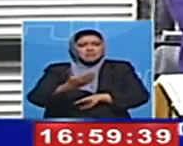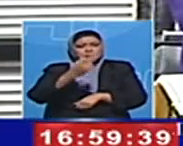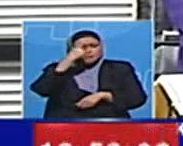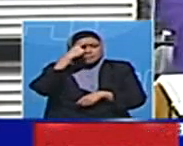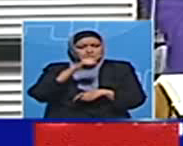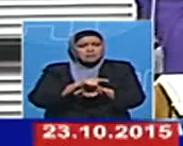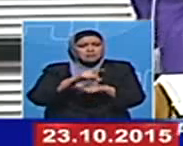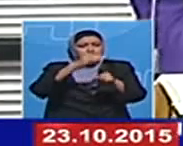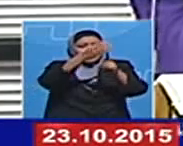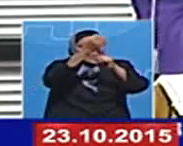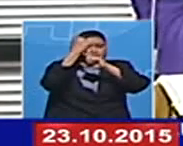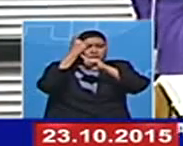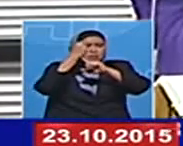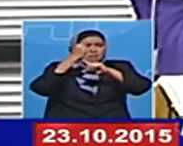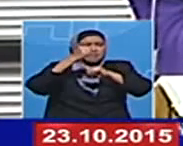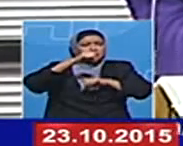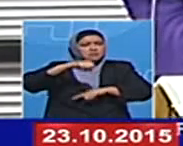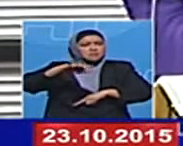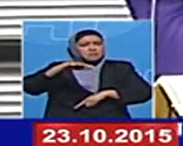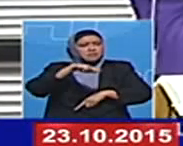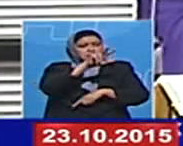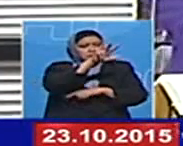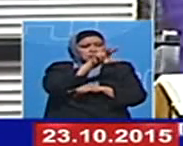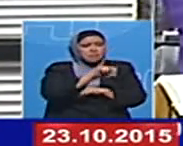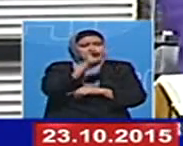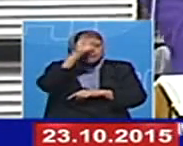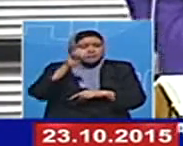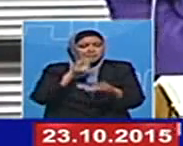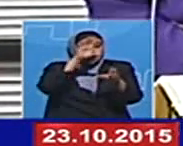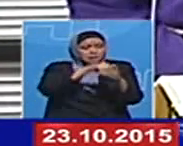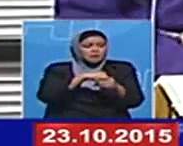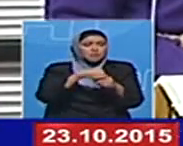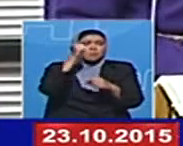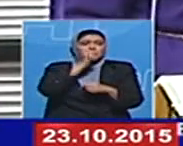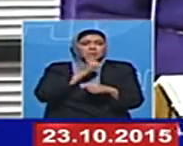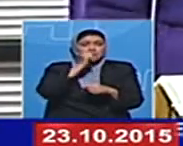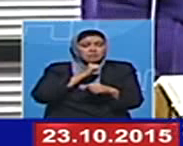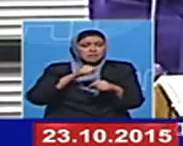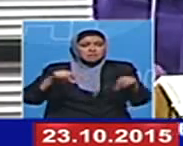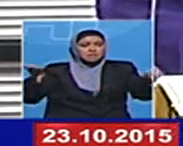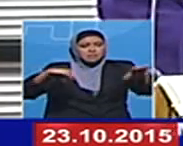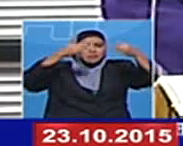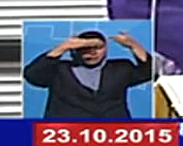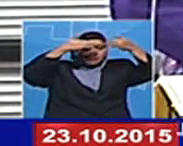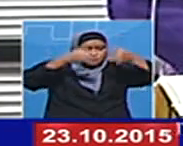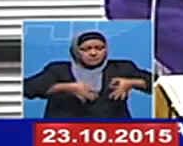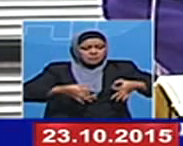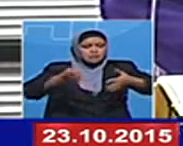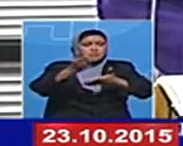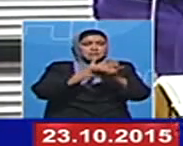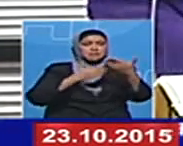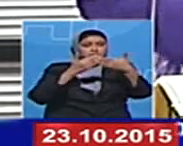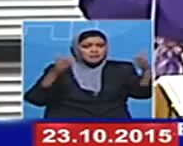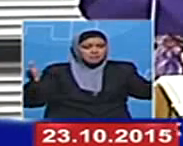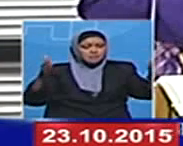hasrat untuk mencapai sekurang-kurangnya 30% penglibatan wanita di peringkat membuat keputusan dalam sektor awam